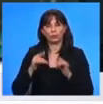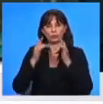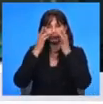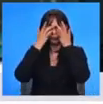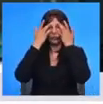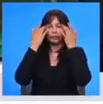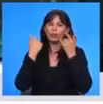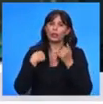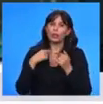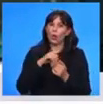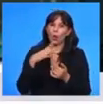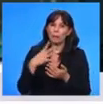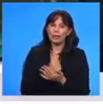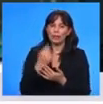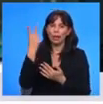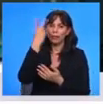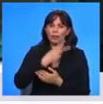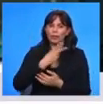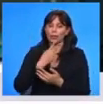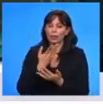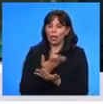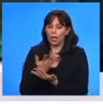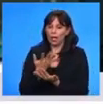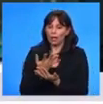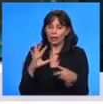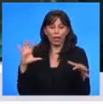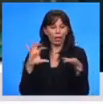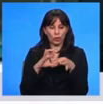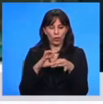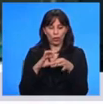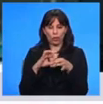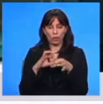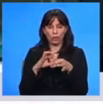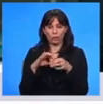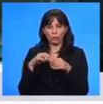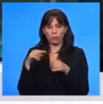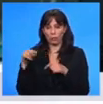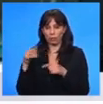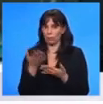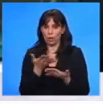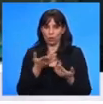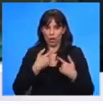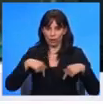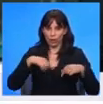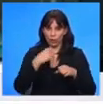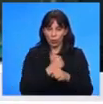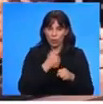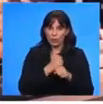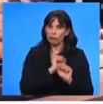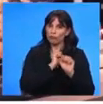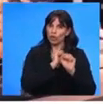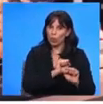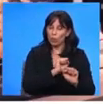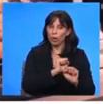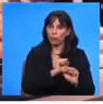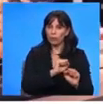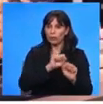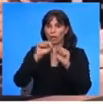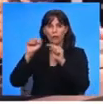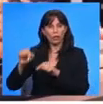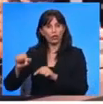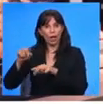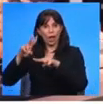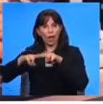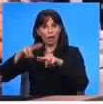לא מצליחה להבין איך את הקשר עכשיו בין מה שאנחנו עושים ומחזקים ומחזקים, לבין זה שאחר